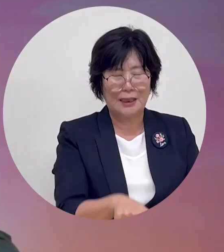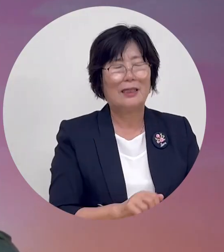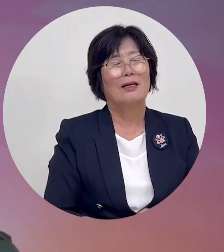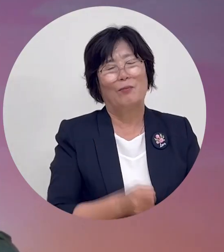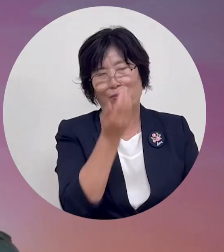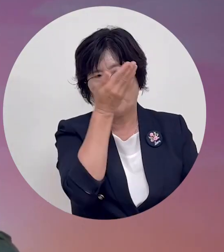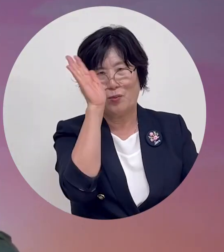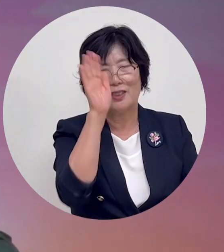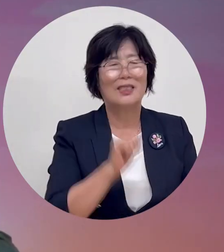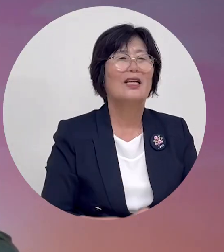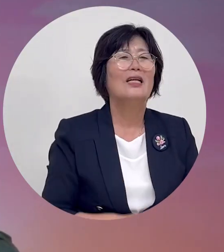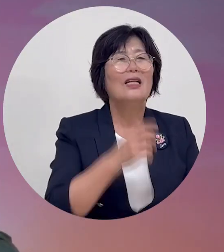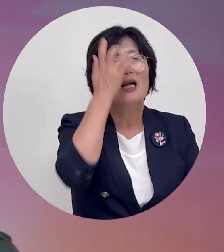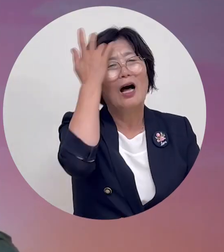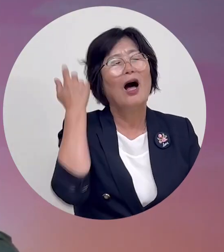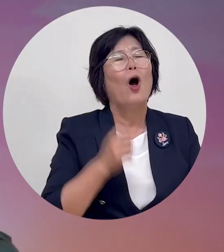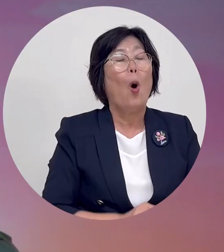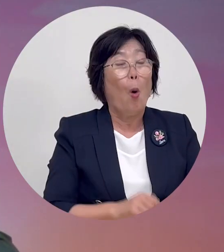늘어가요.